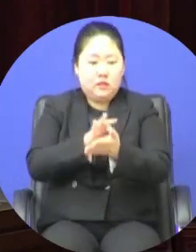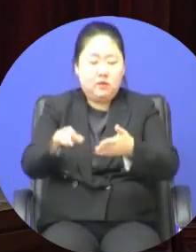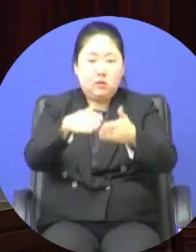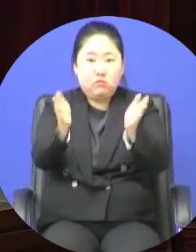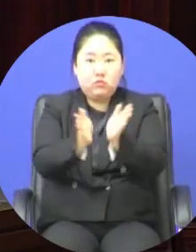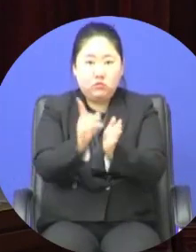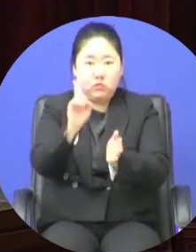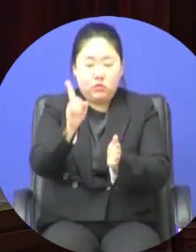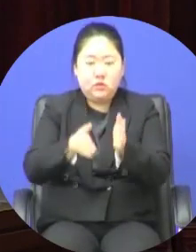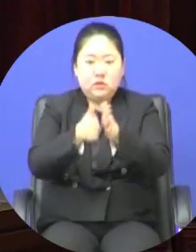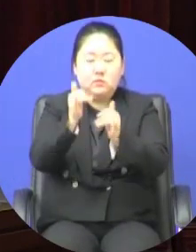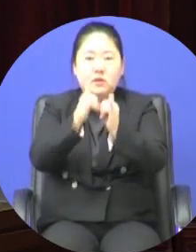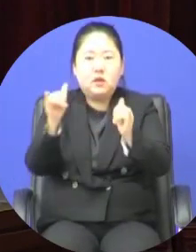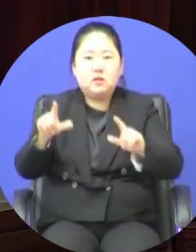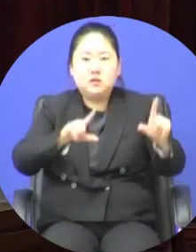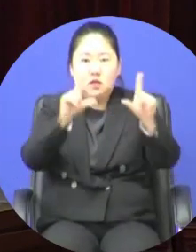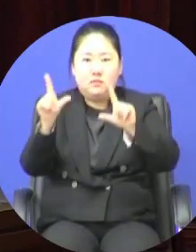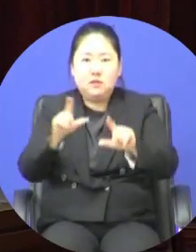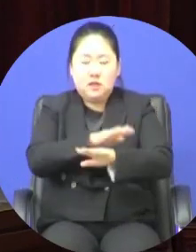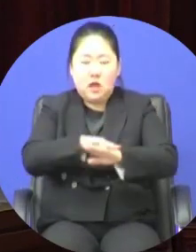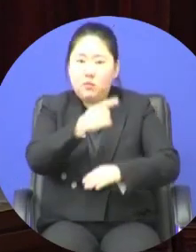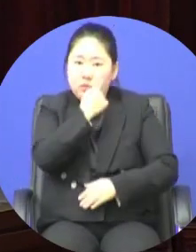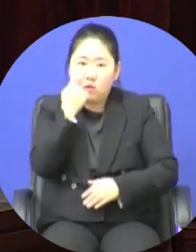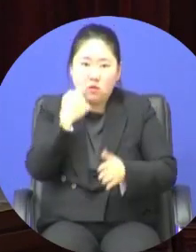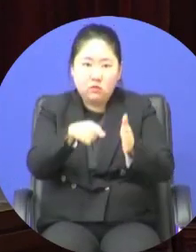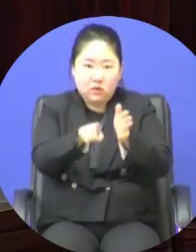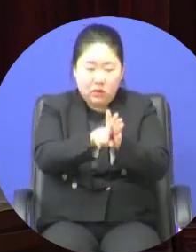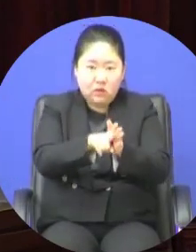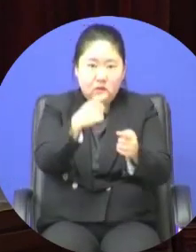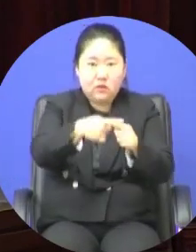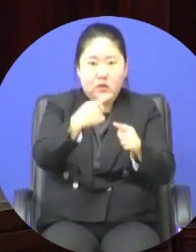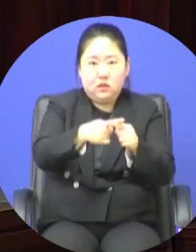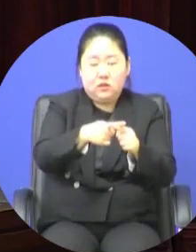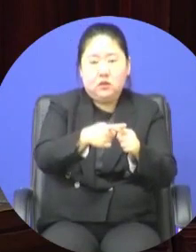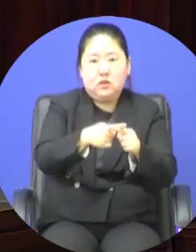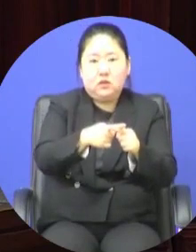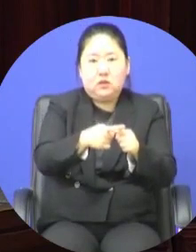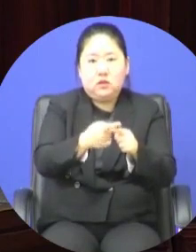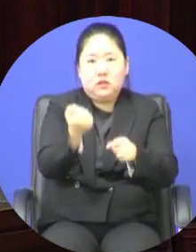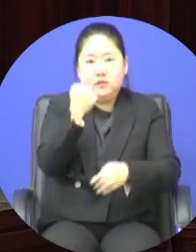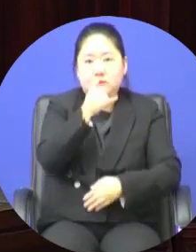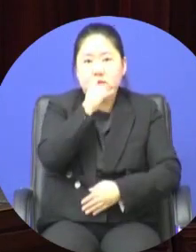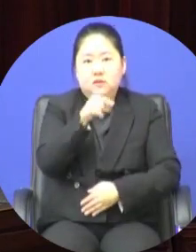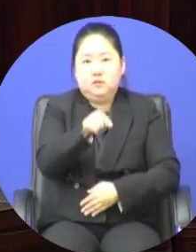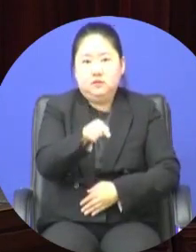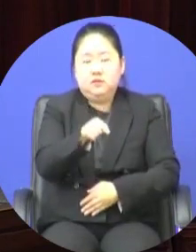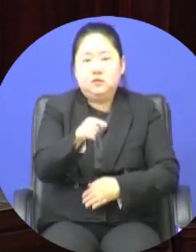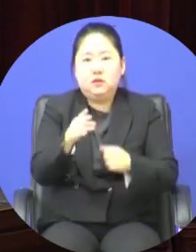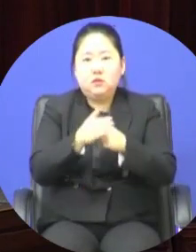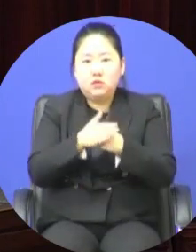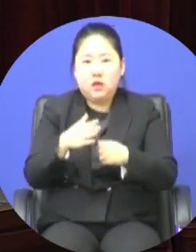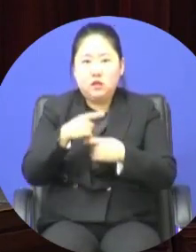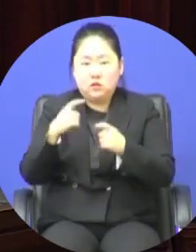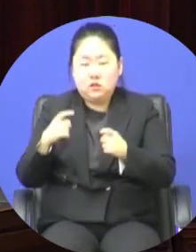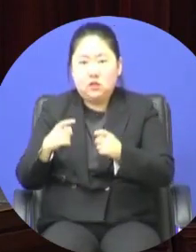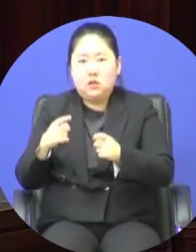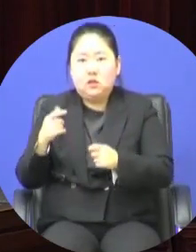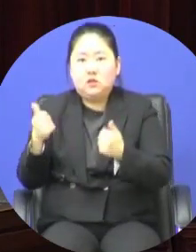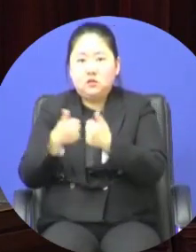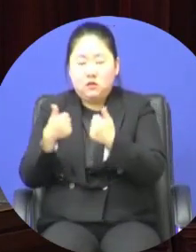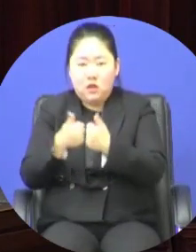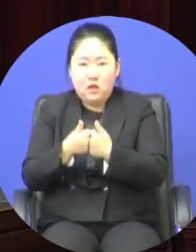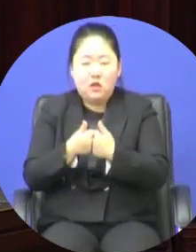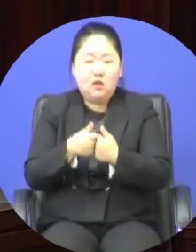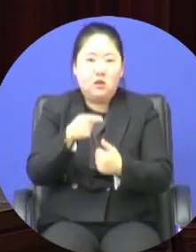삶을 보장하기 위한 책임에서 등가의 지분을 가지고 있습니다. 비단 집행부와 의회만의 문제는 아닙니다. 집에 불이